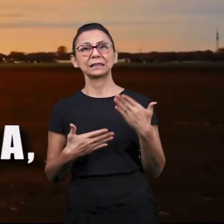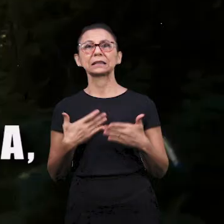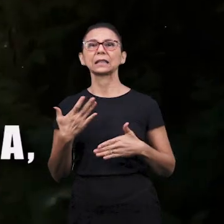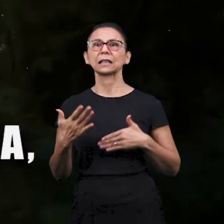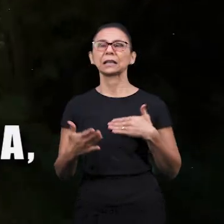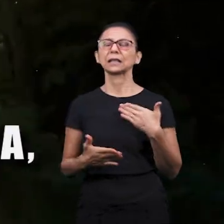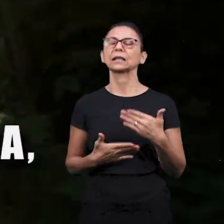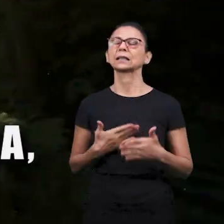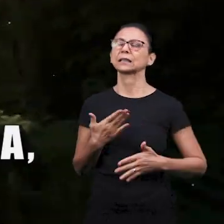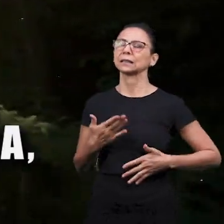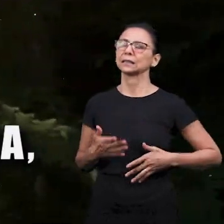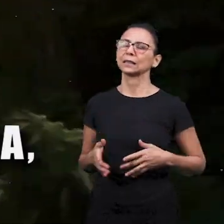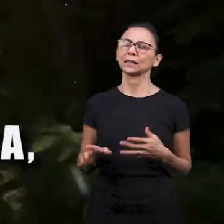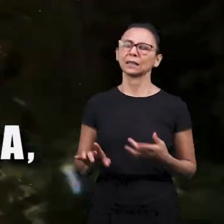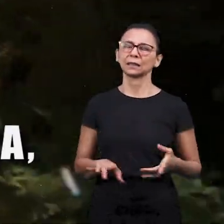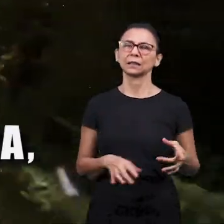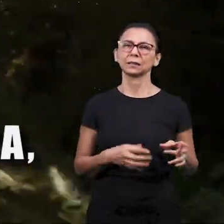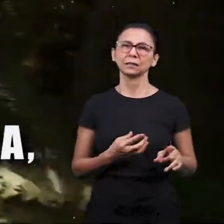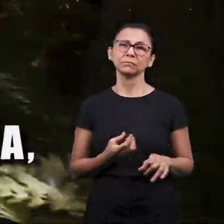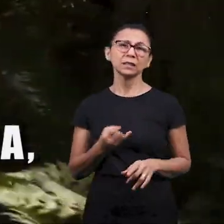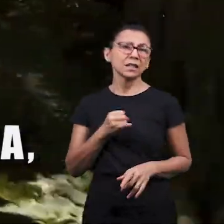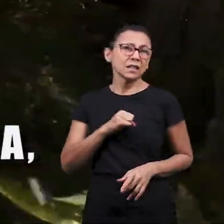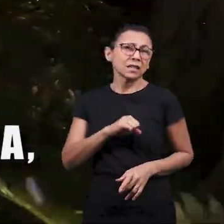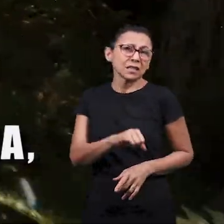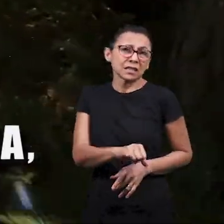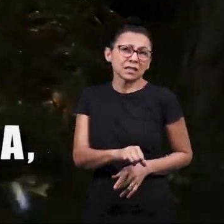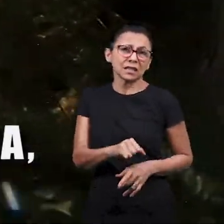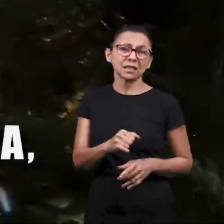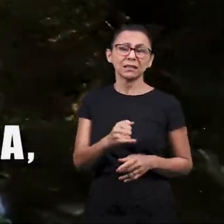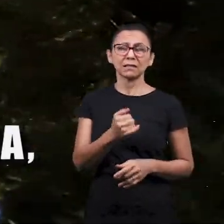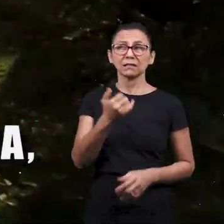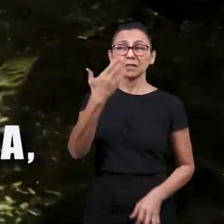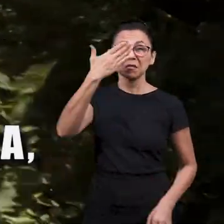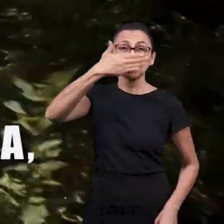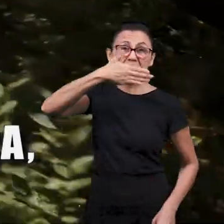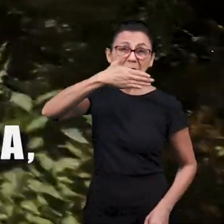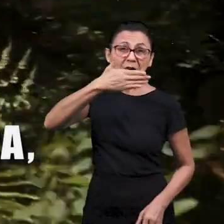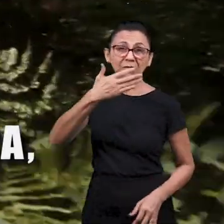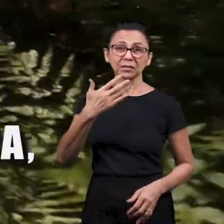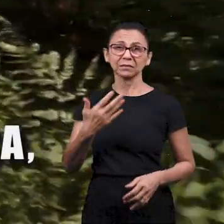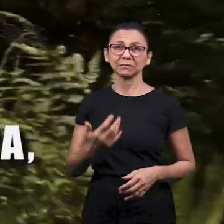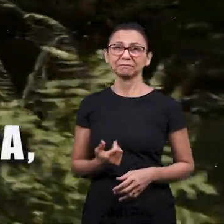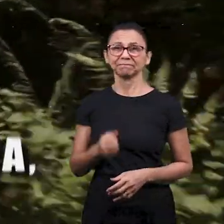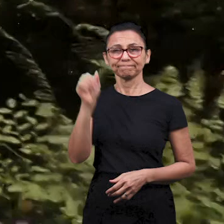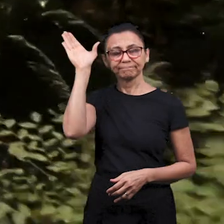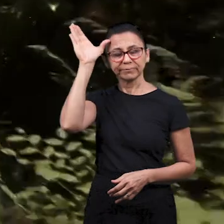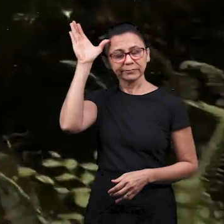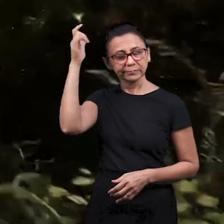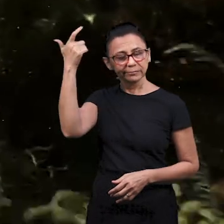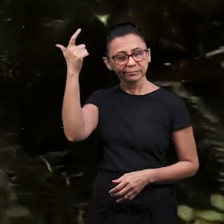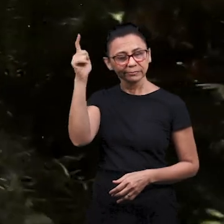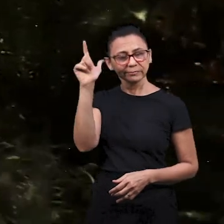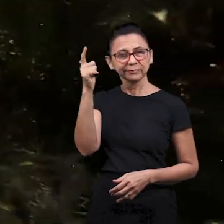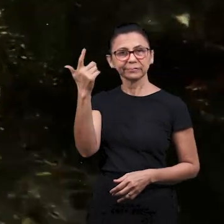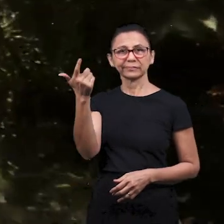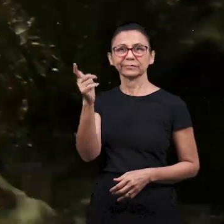Если на полях цветов не будет, и лоза не даст свой срок плода,